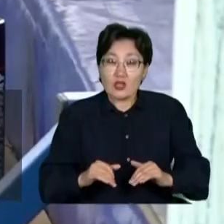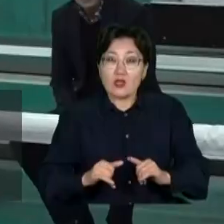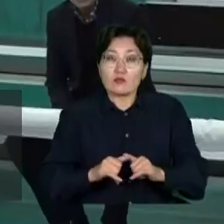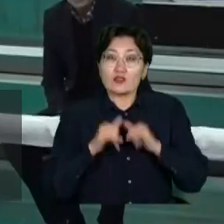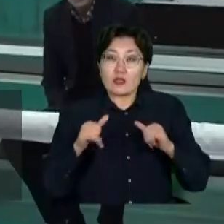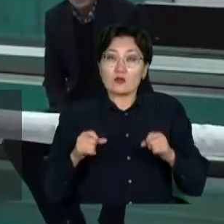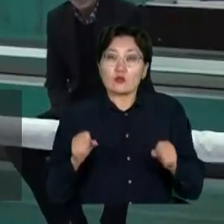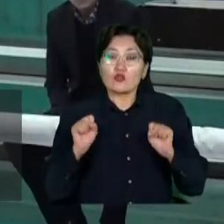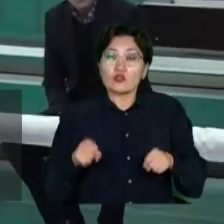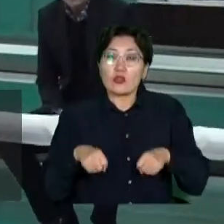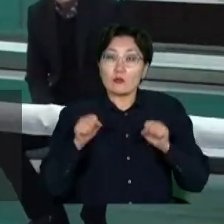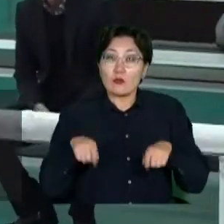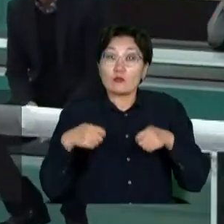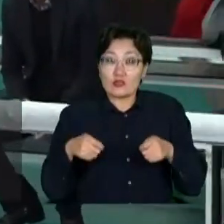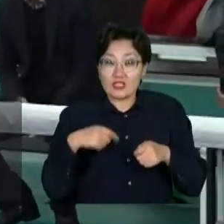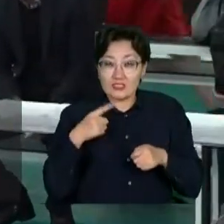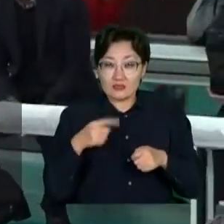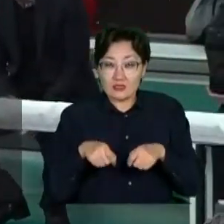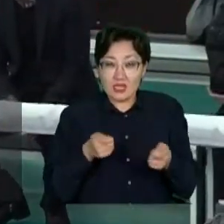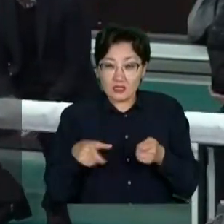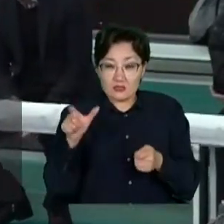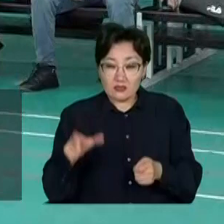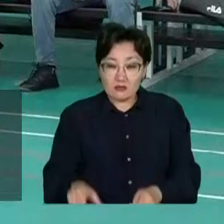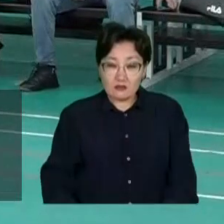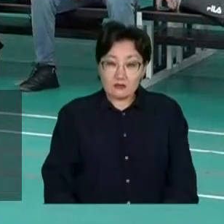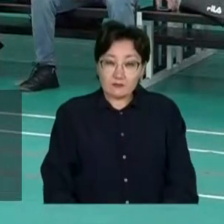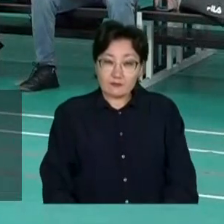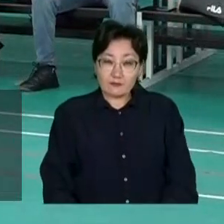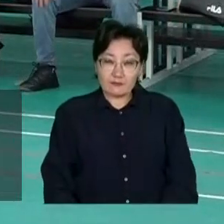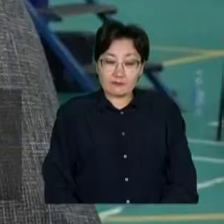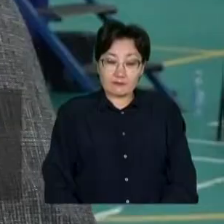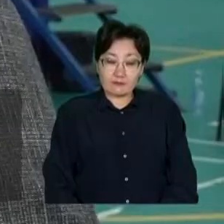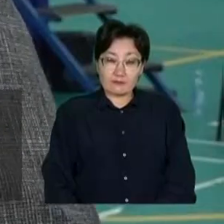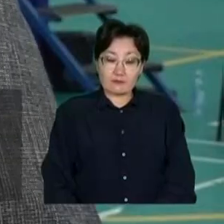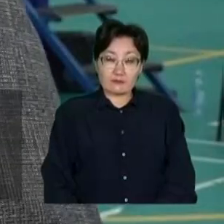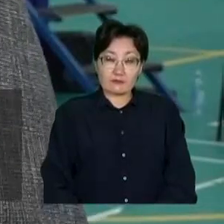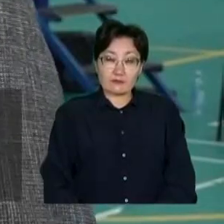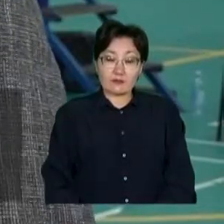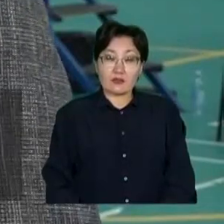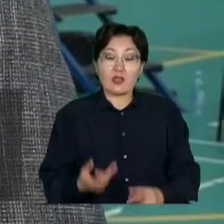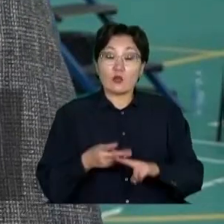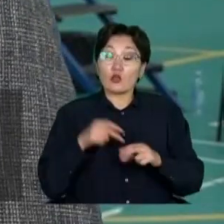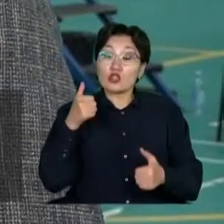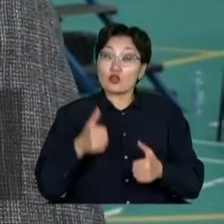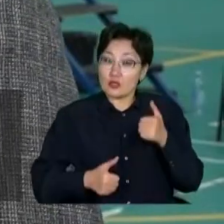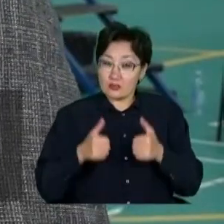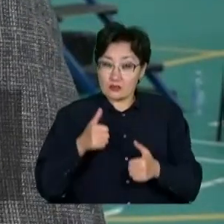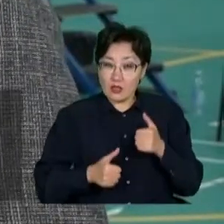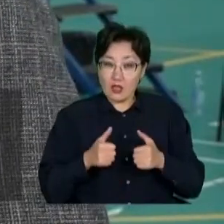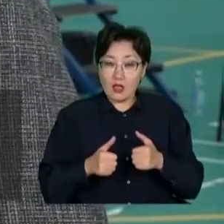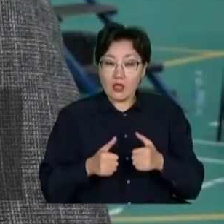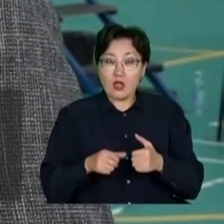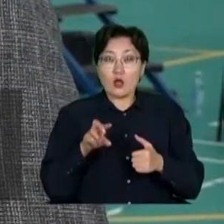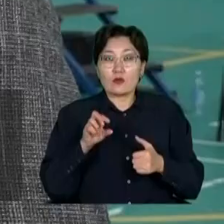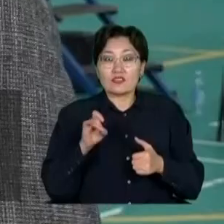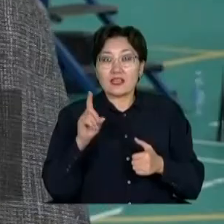жақсы мүмкіндік, дейді әділ қазылар. Бұл турнирде Бақыт